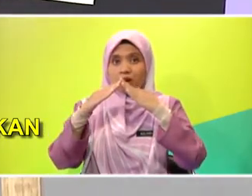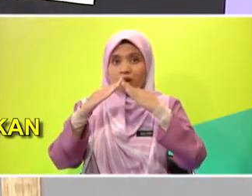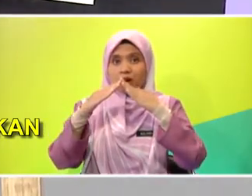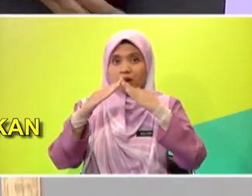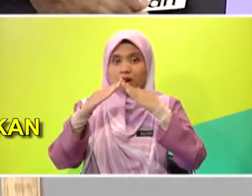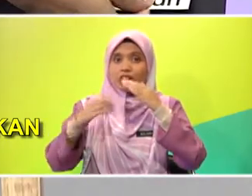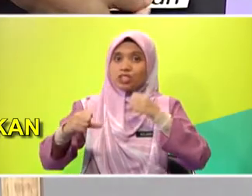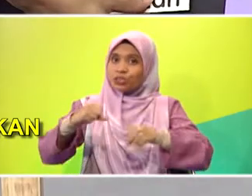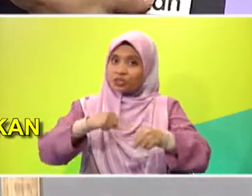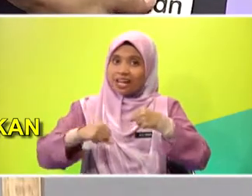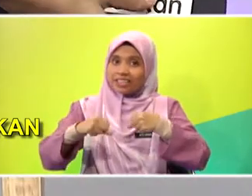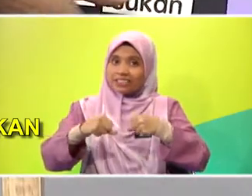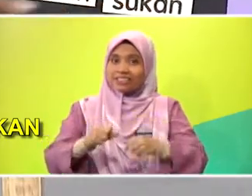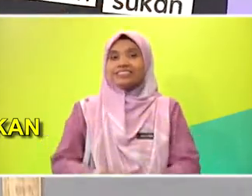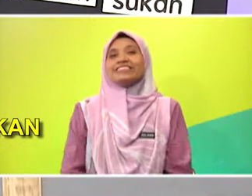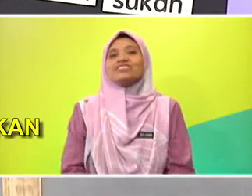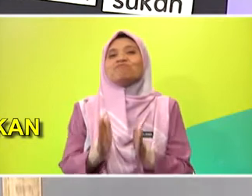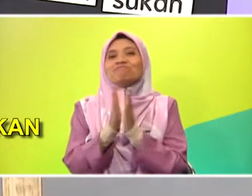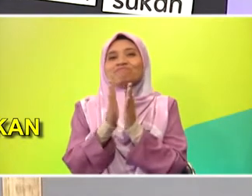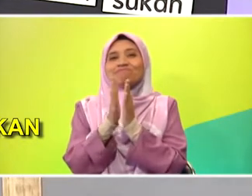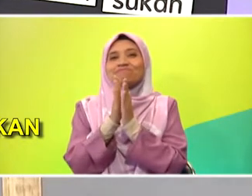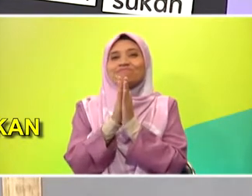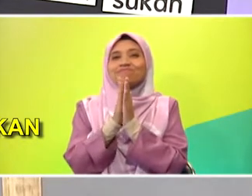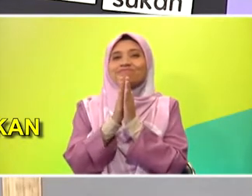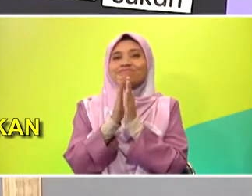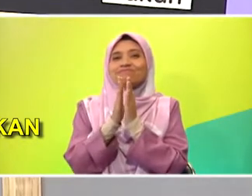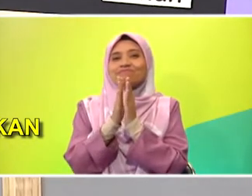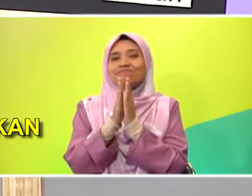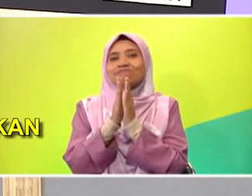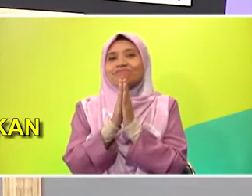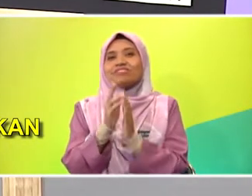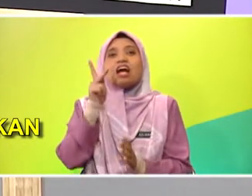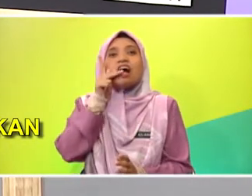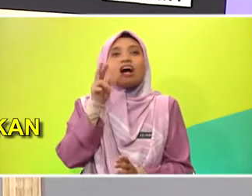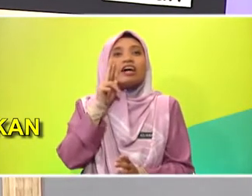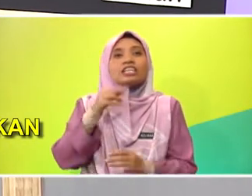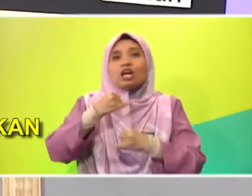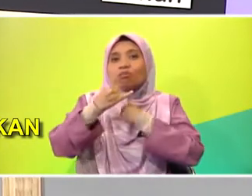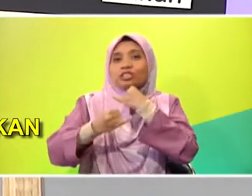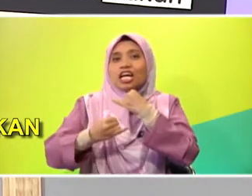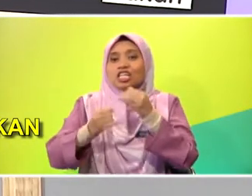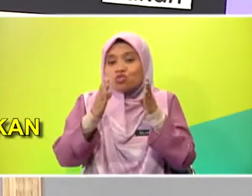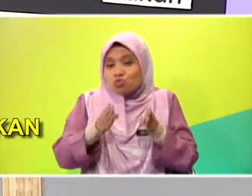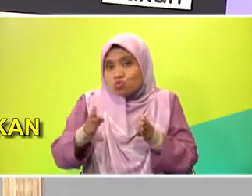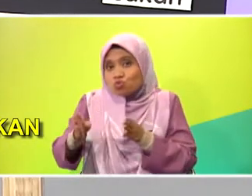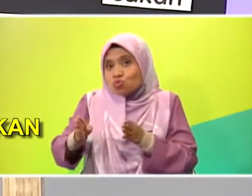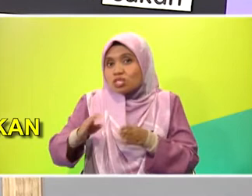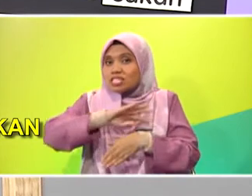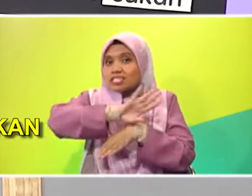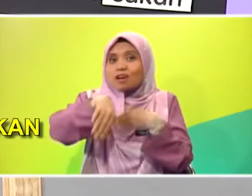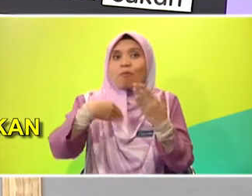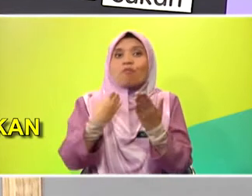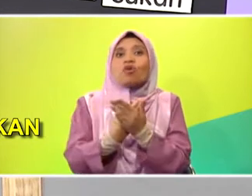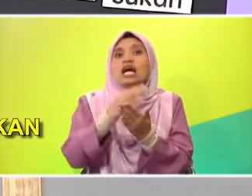the scenes Wow hebatlah Karina rupanya karena percaya menyusun sekeliling 5